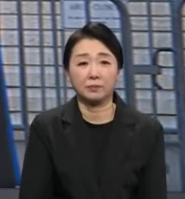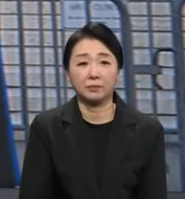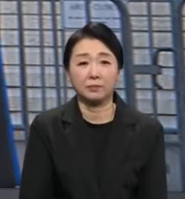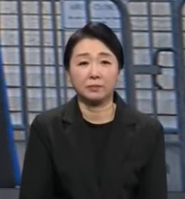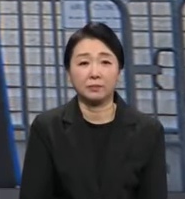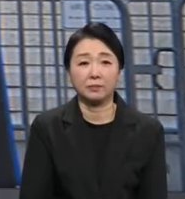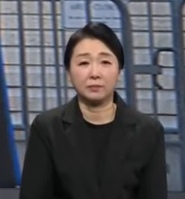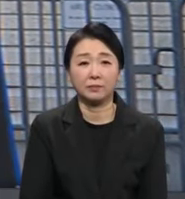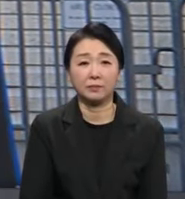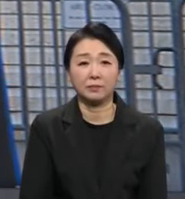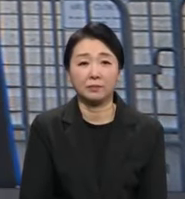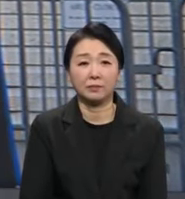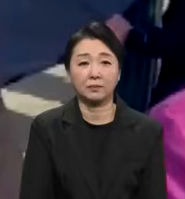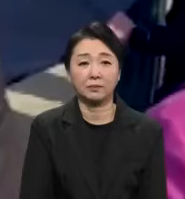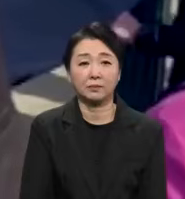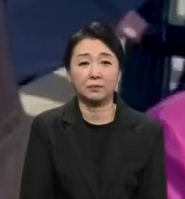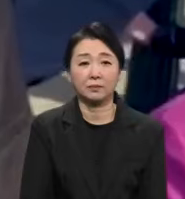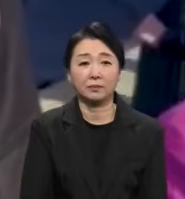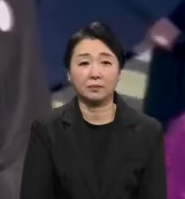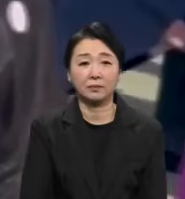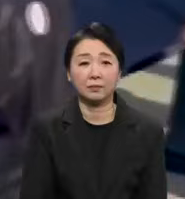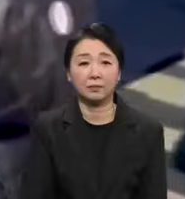홍지은 특파원입니다.